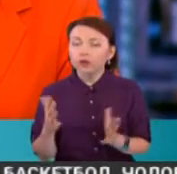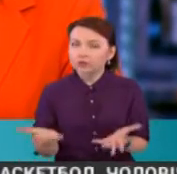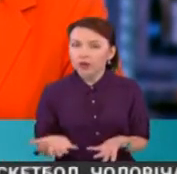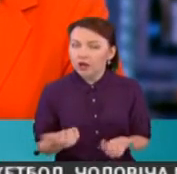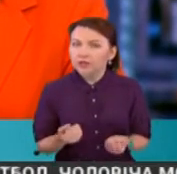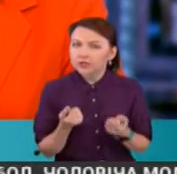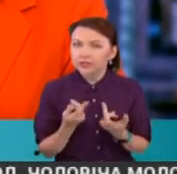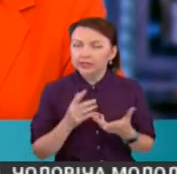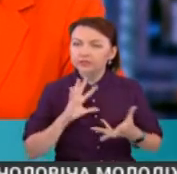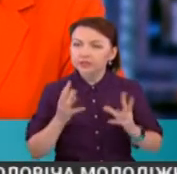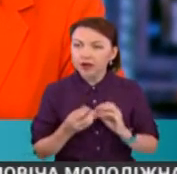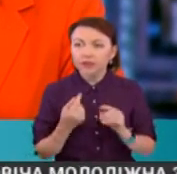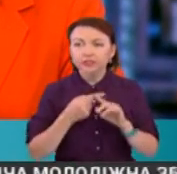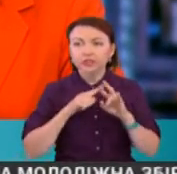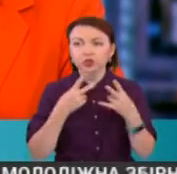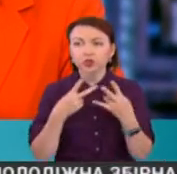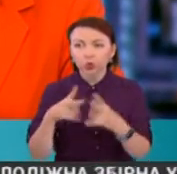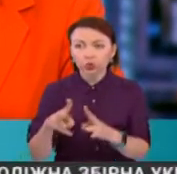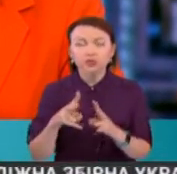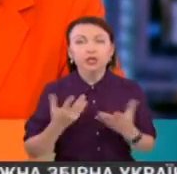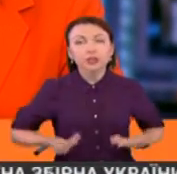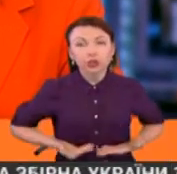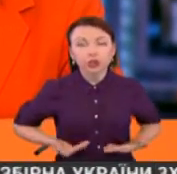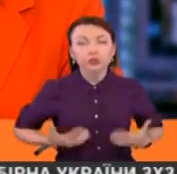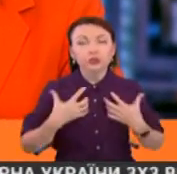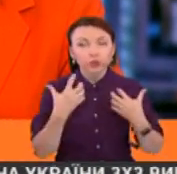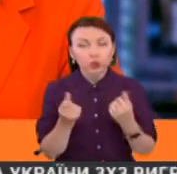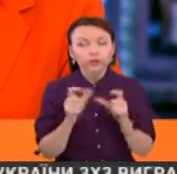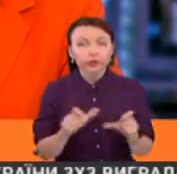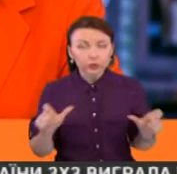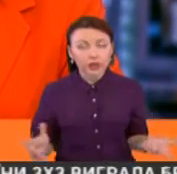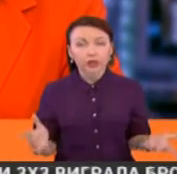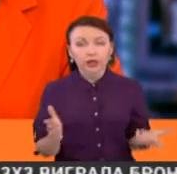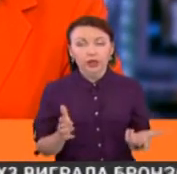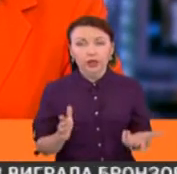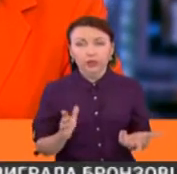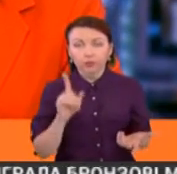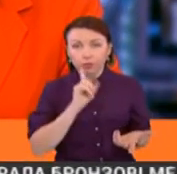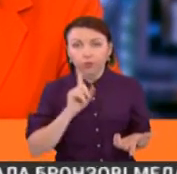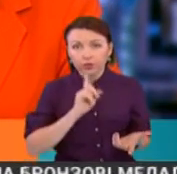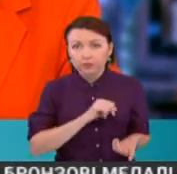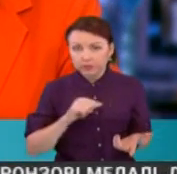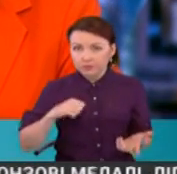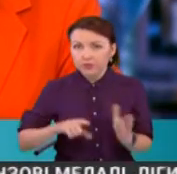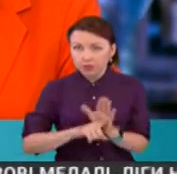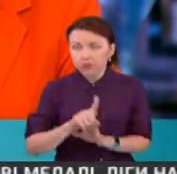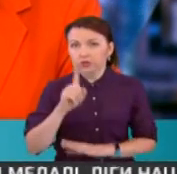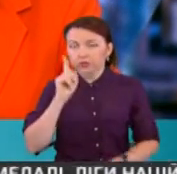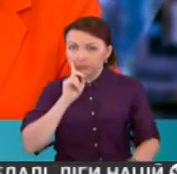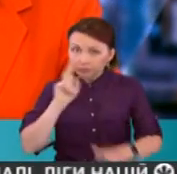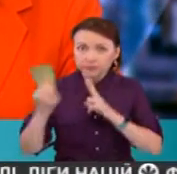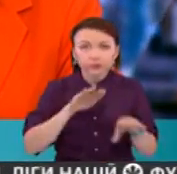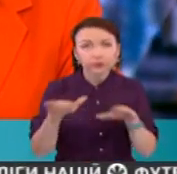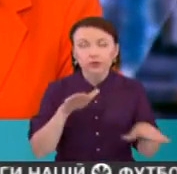взагалі це і шкодить і життю, і здоров'ю людей. Тим не менше, поки самі не забили на сполох, знову ж